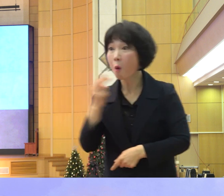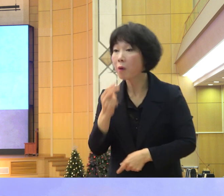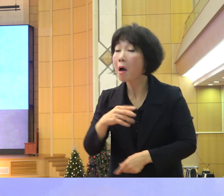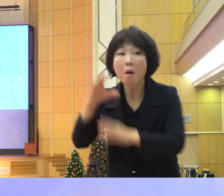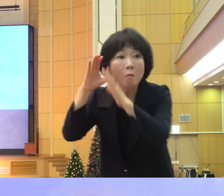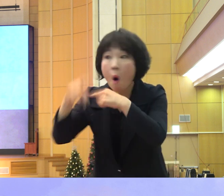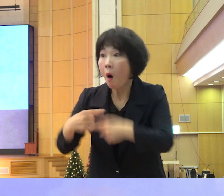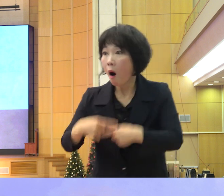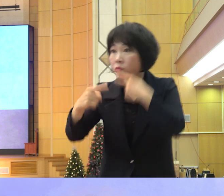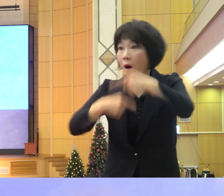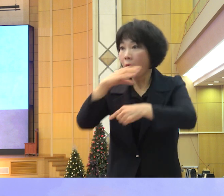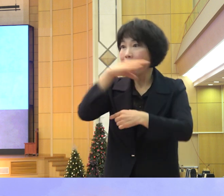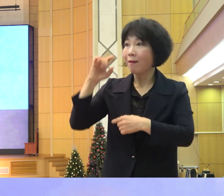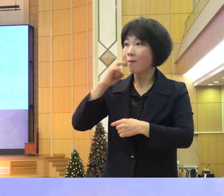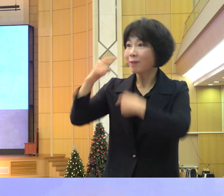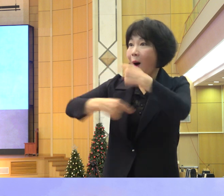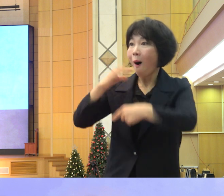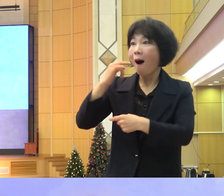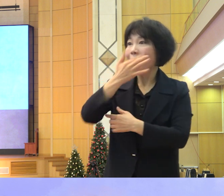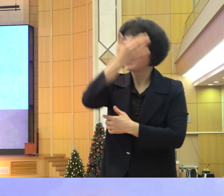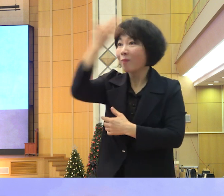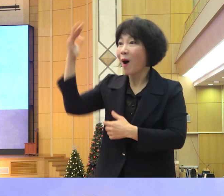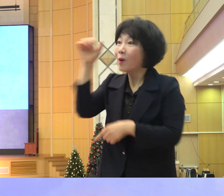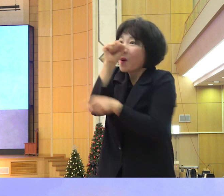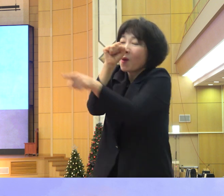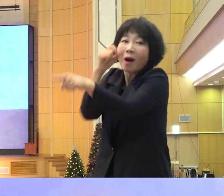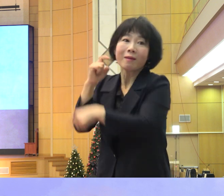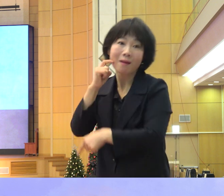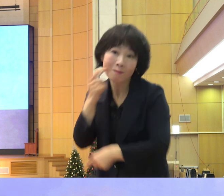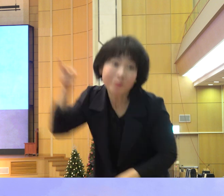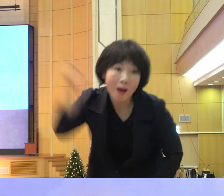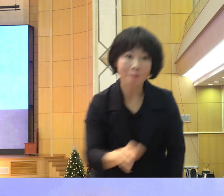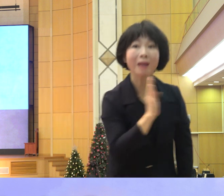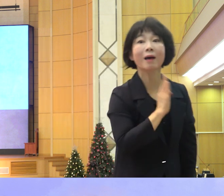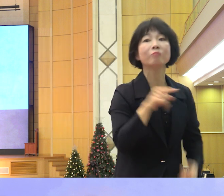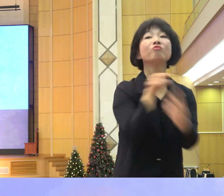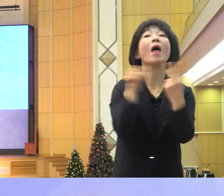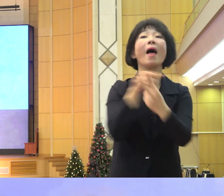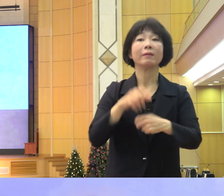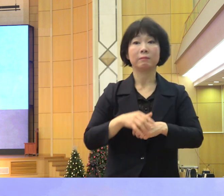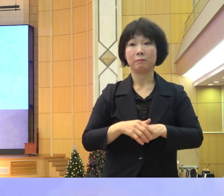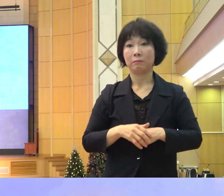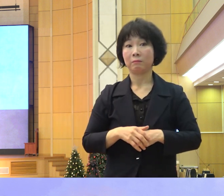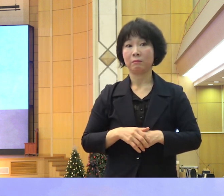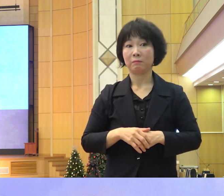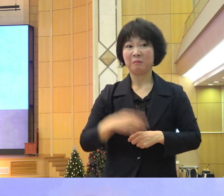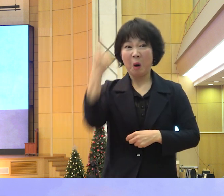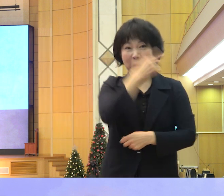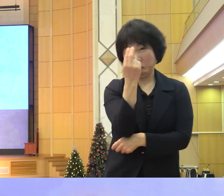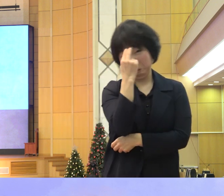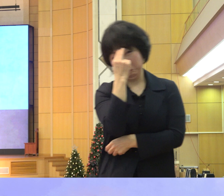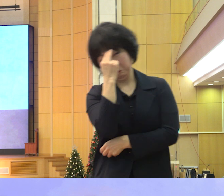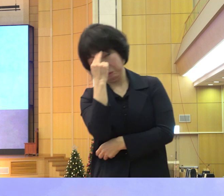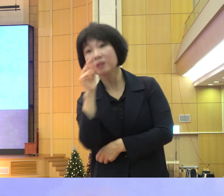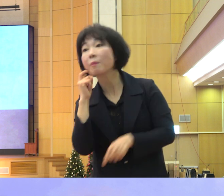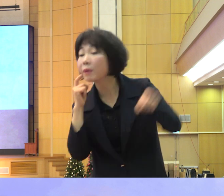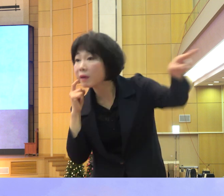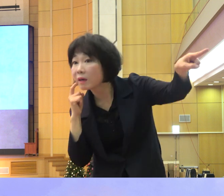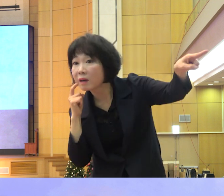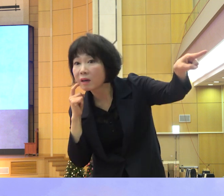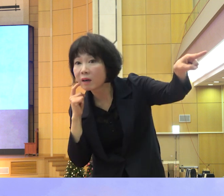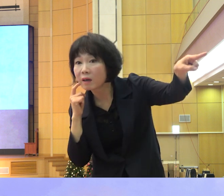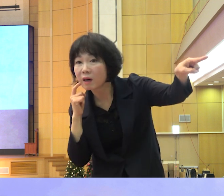기쁘지 못한 상태에 얼굴이 찌그러지면, 얼굴을 찡그리면 예쁜 것도 없어.